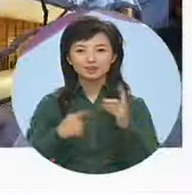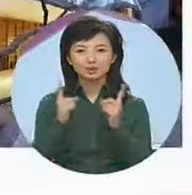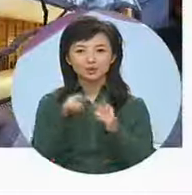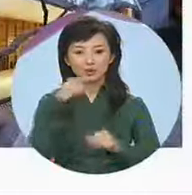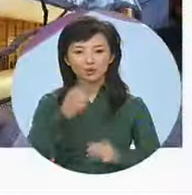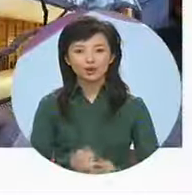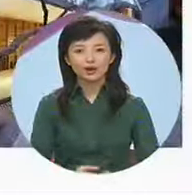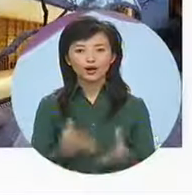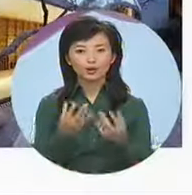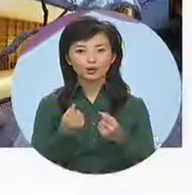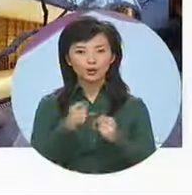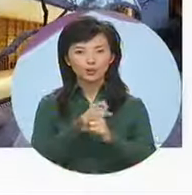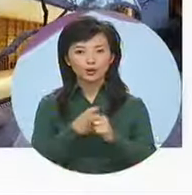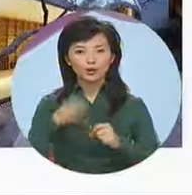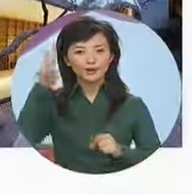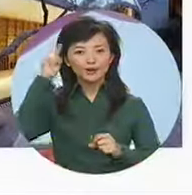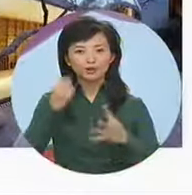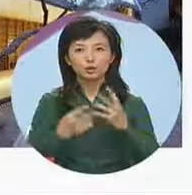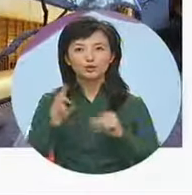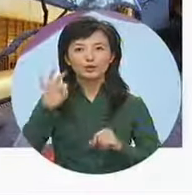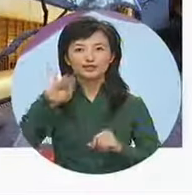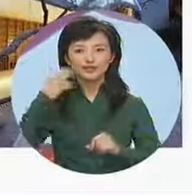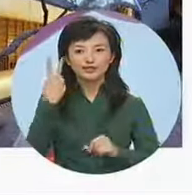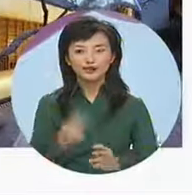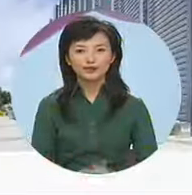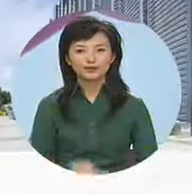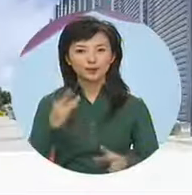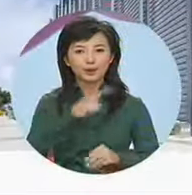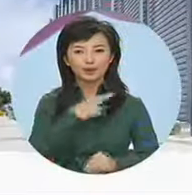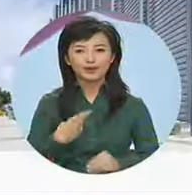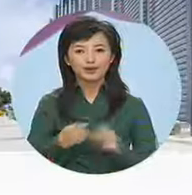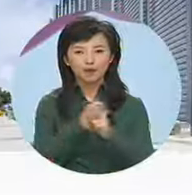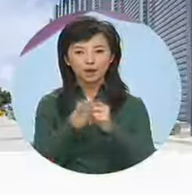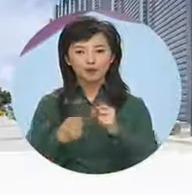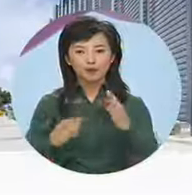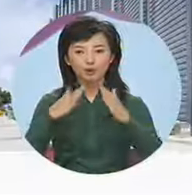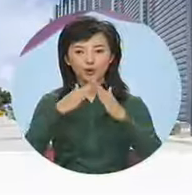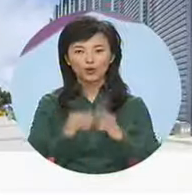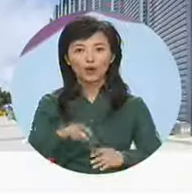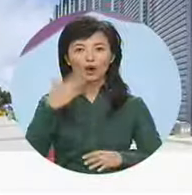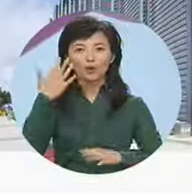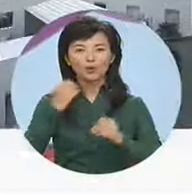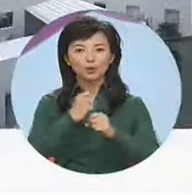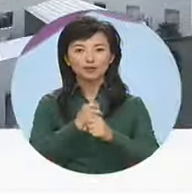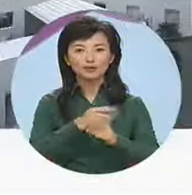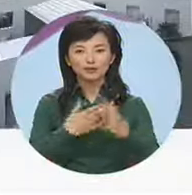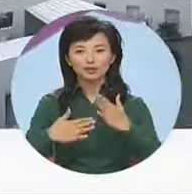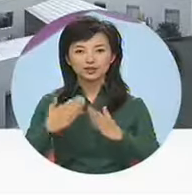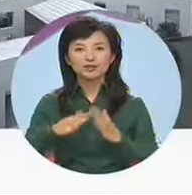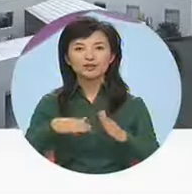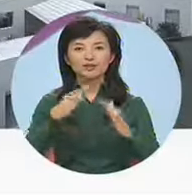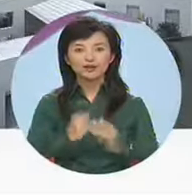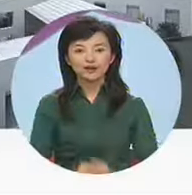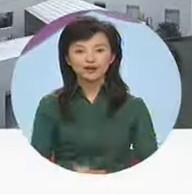获奖作品还有马延松的胡同泡泡32孙一宁的北京奥运会摔交馆吴刚的中信国安庭院式客房